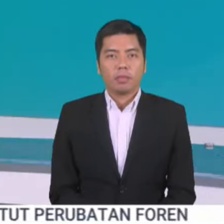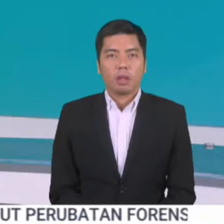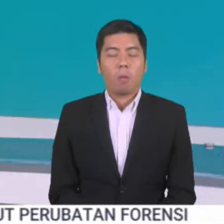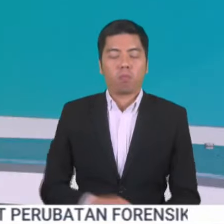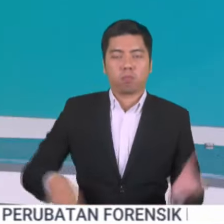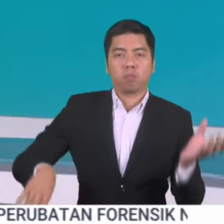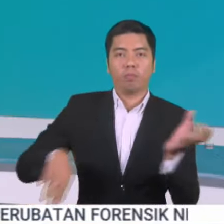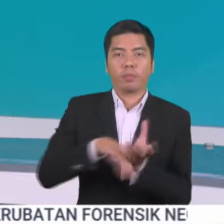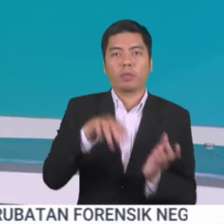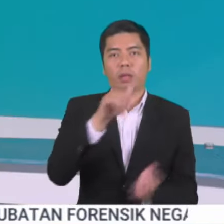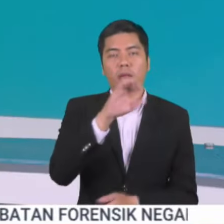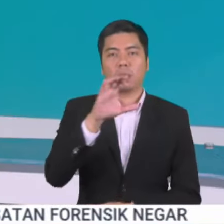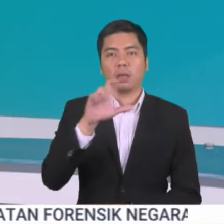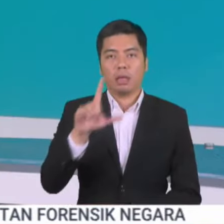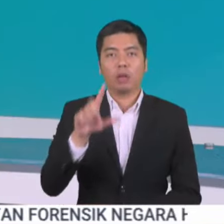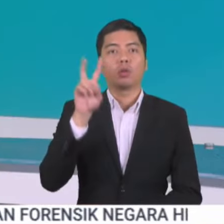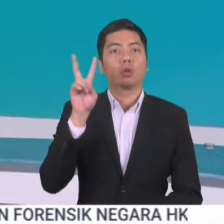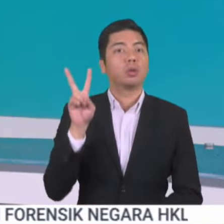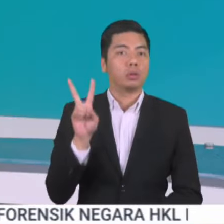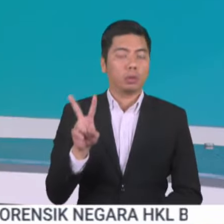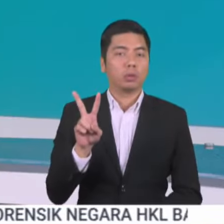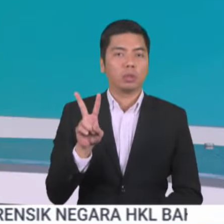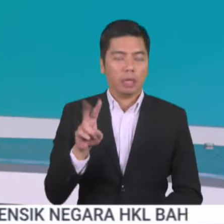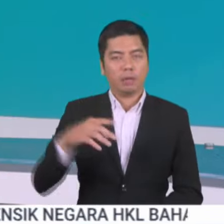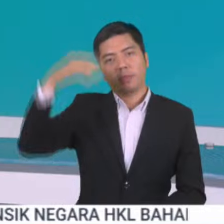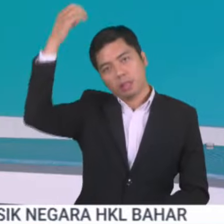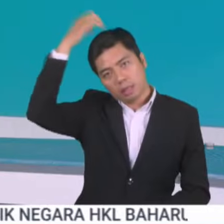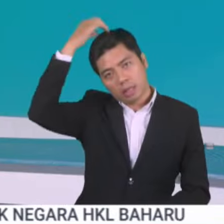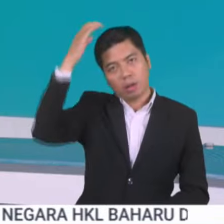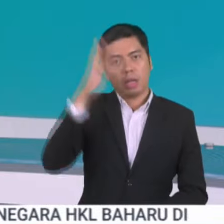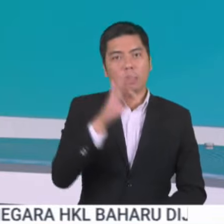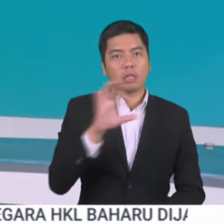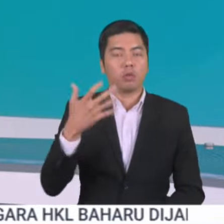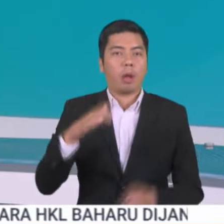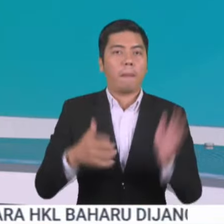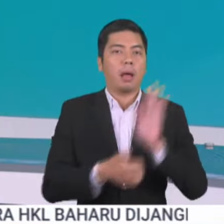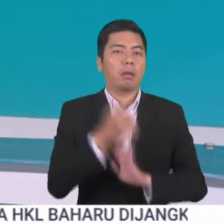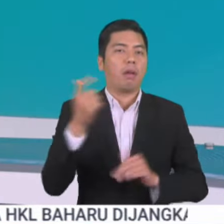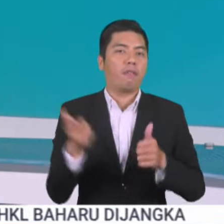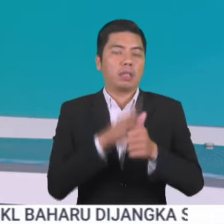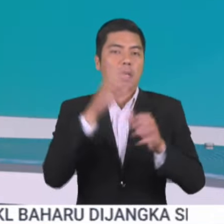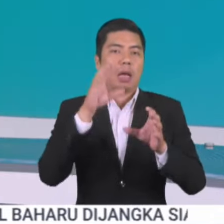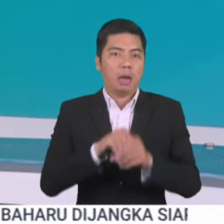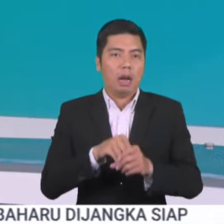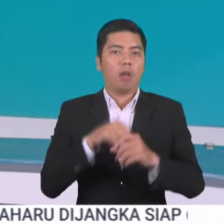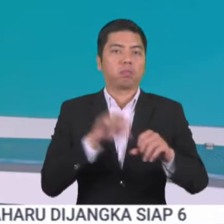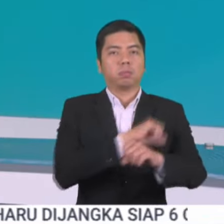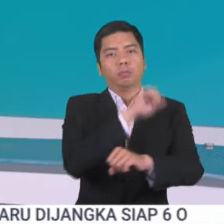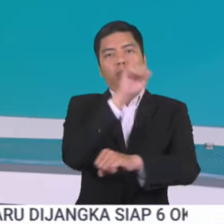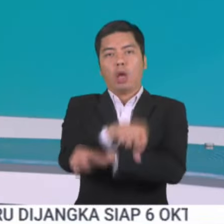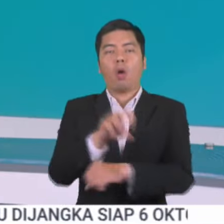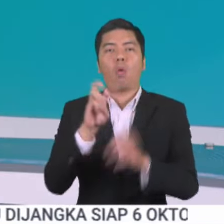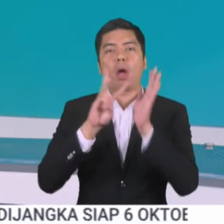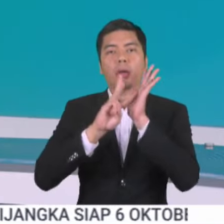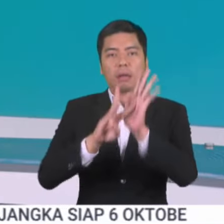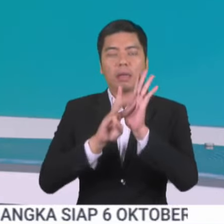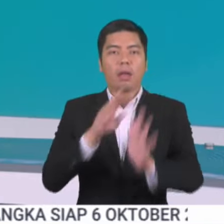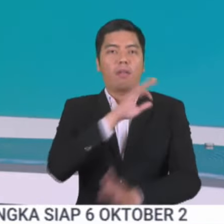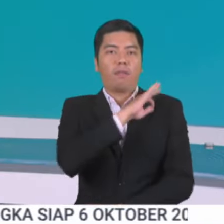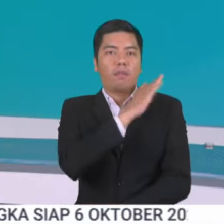Bola sepak Liga Juara-Juara Asia 2 ACL 2, Selangor FC meraih kemenangan pertama dalam saingan itu apabila berjaya menundukkan wakil